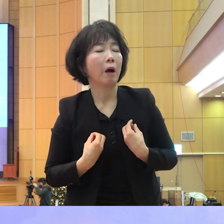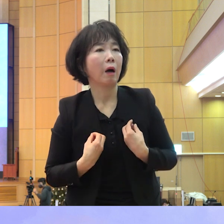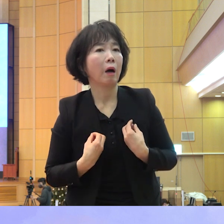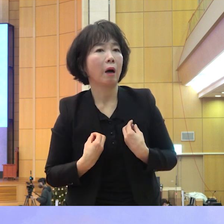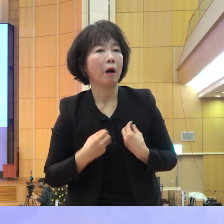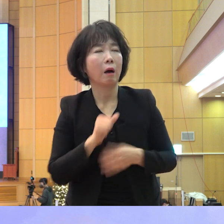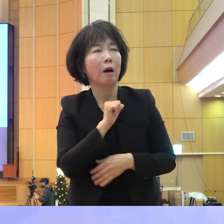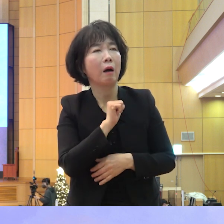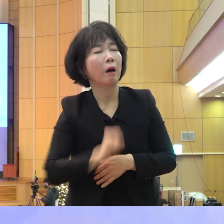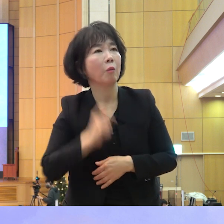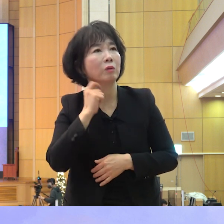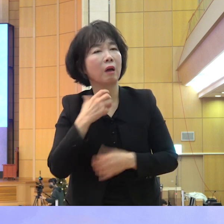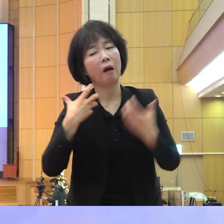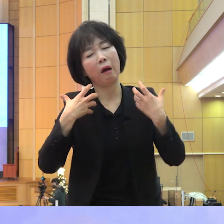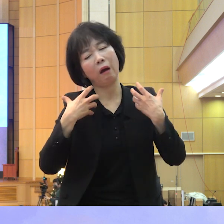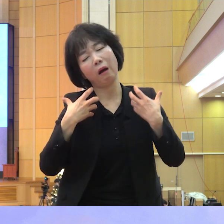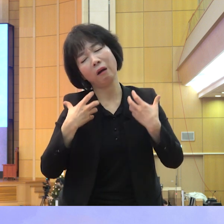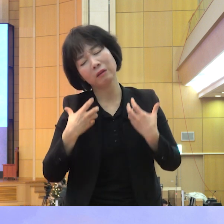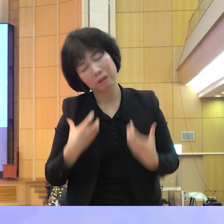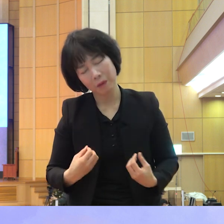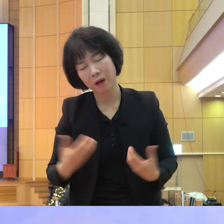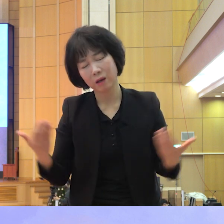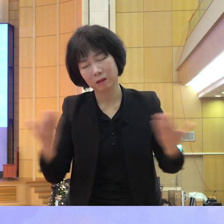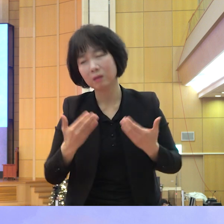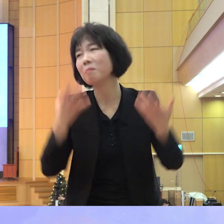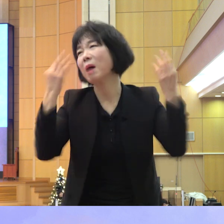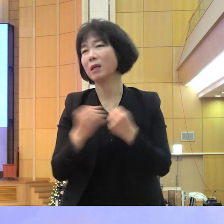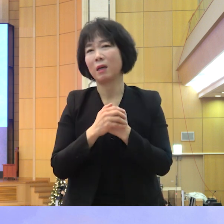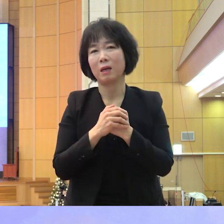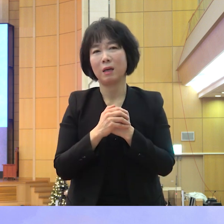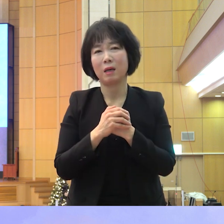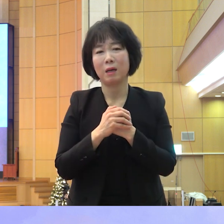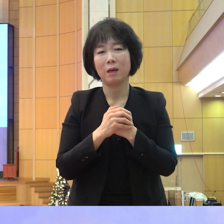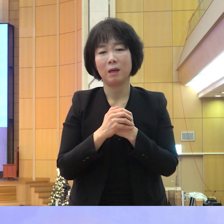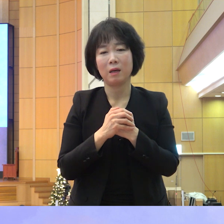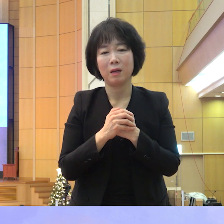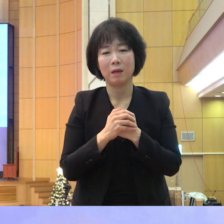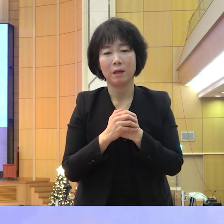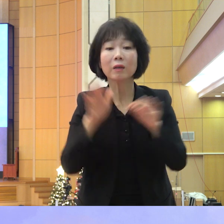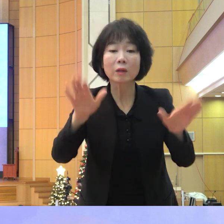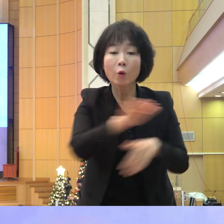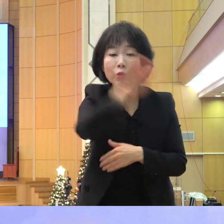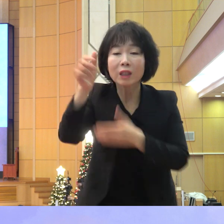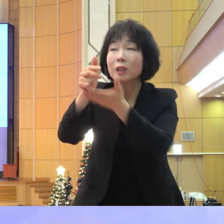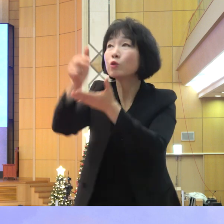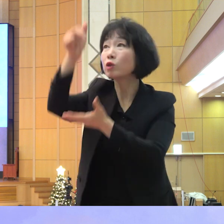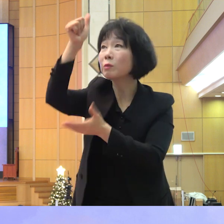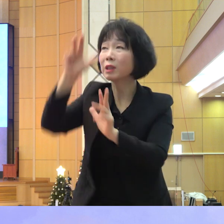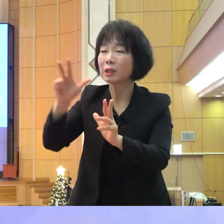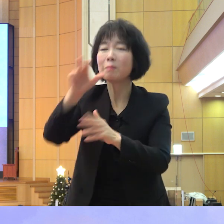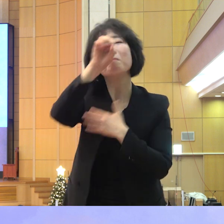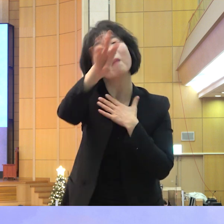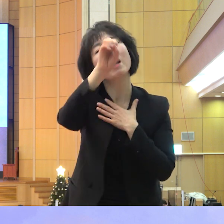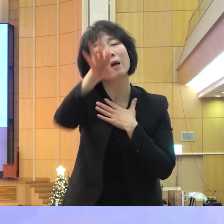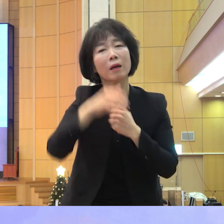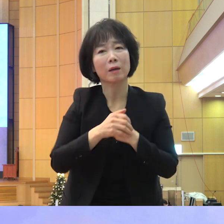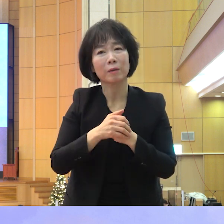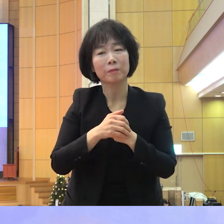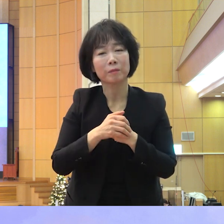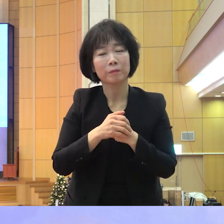모르게 절망하지는 않았는지요. 하지만 우리 주님은 말씀하십니다.